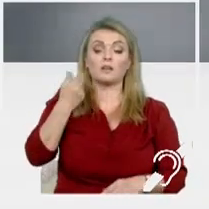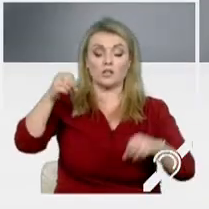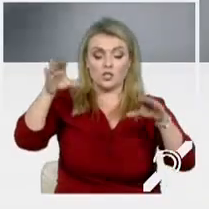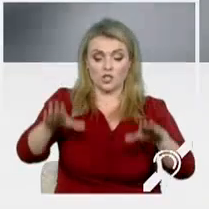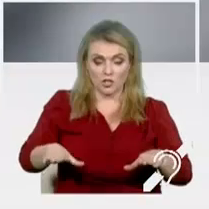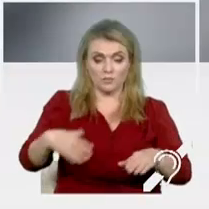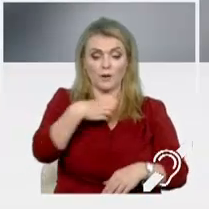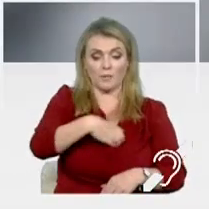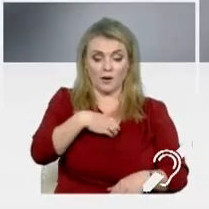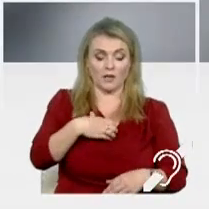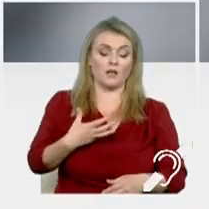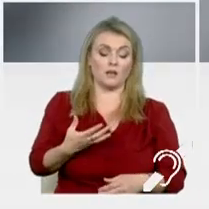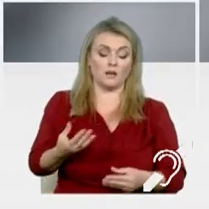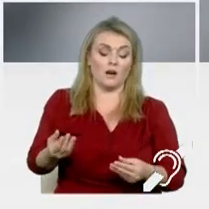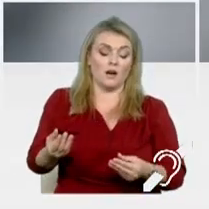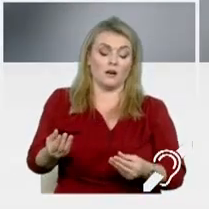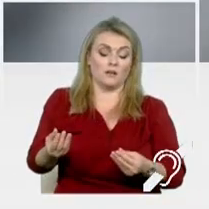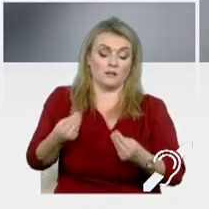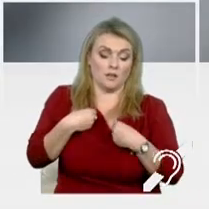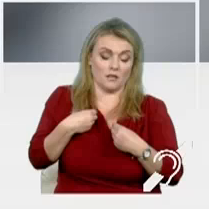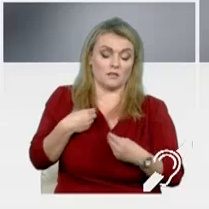chiar suntem prima dată într-așa